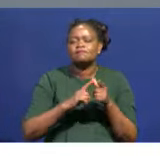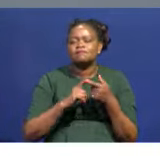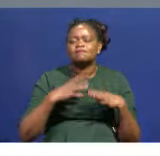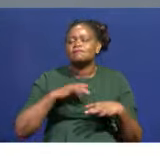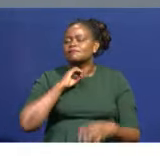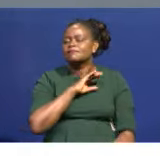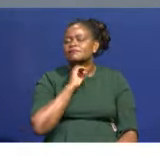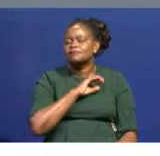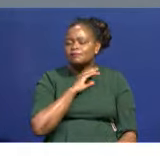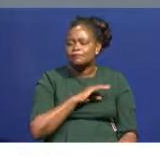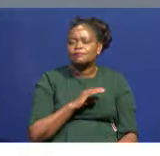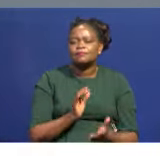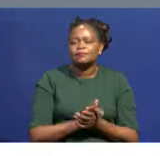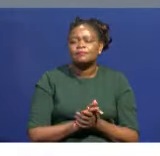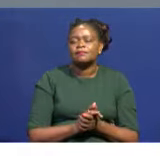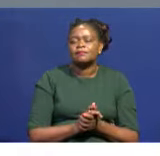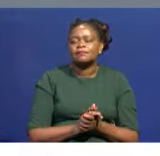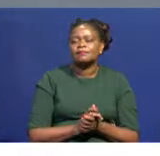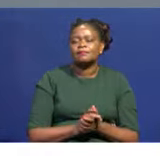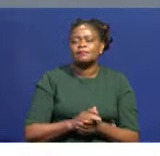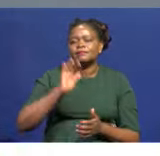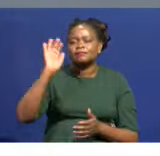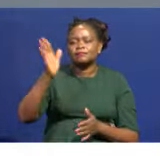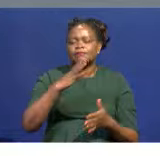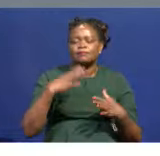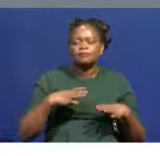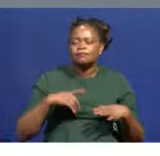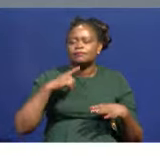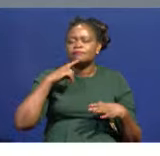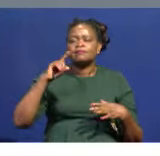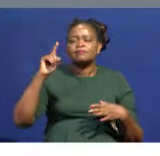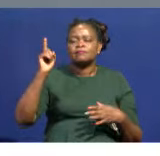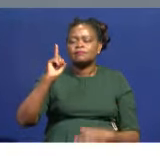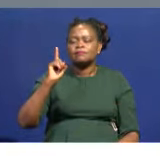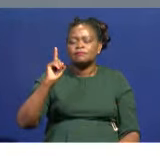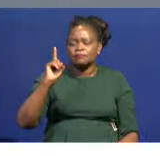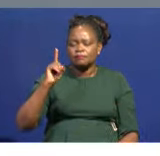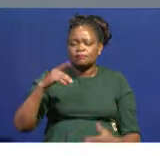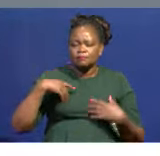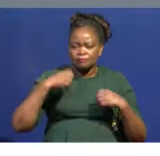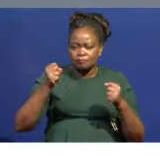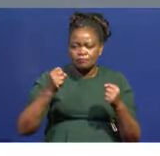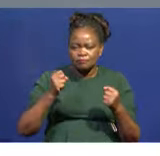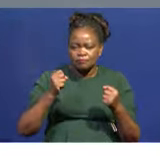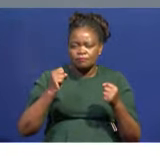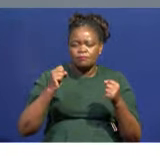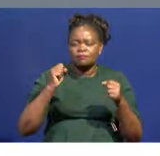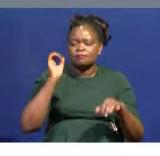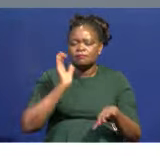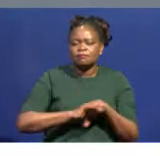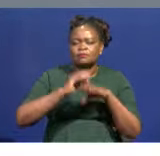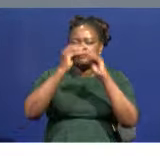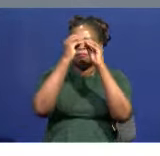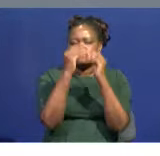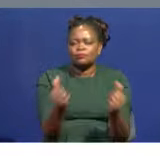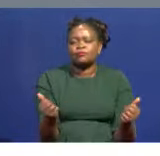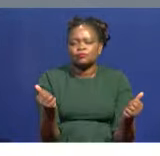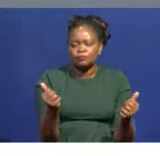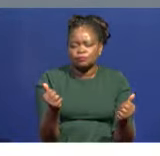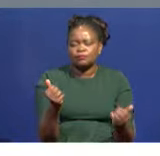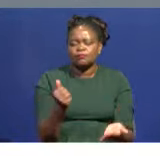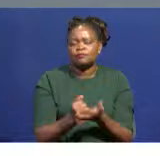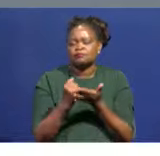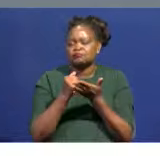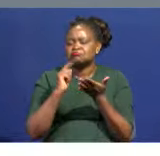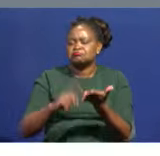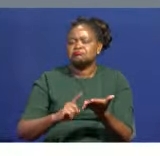masononeko, Bunge la Mwananchi sasa limetoa wito kwa Waziri wa Afya Susan Nakhumicha kutafuta mbinu za kuafikia maridhiano